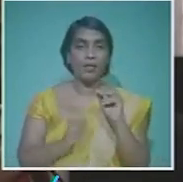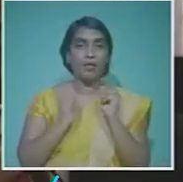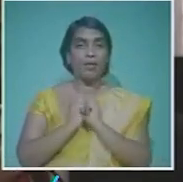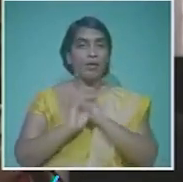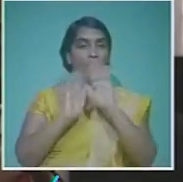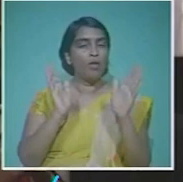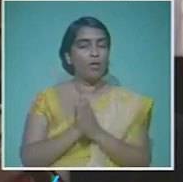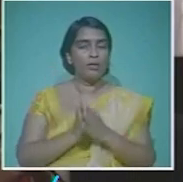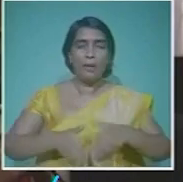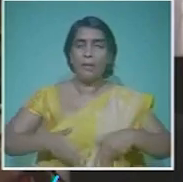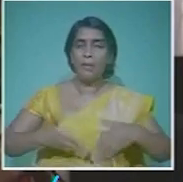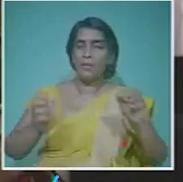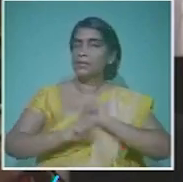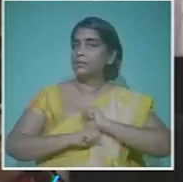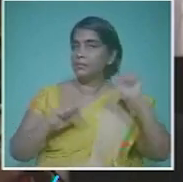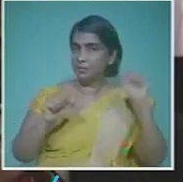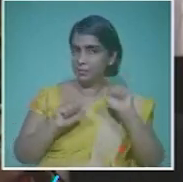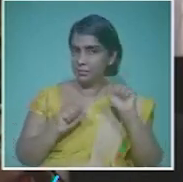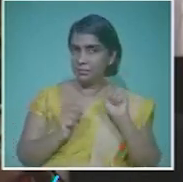බලකායම මහපාරේ.